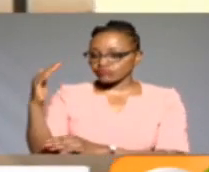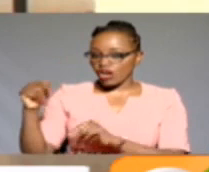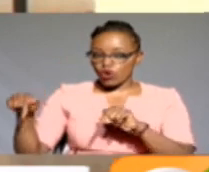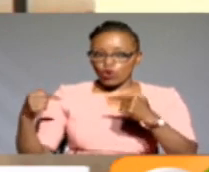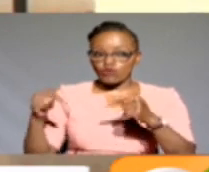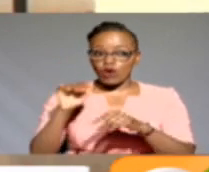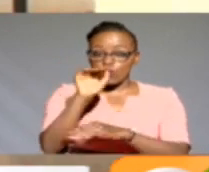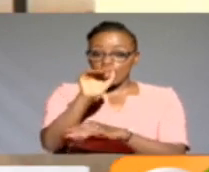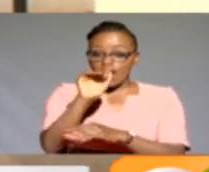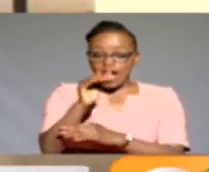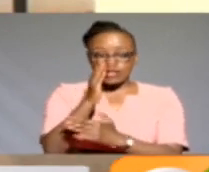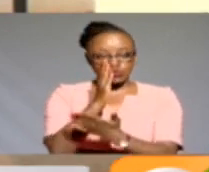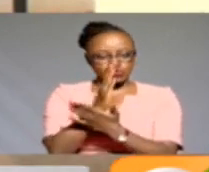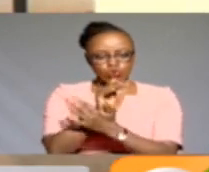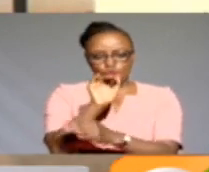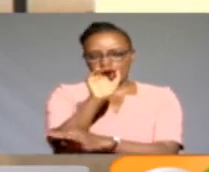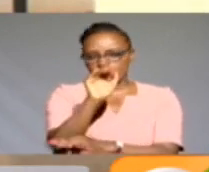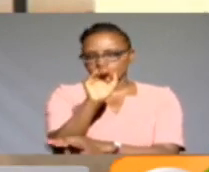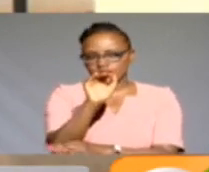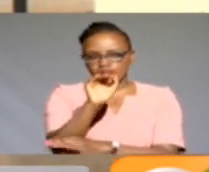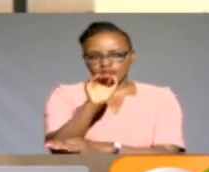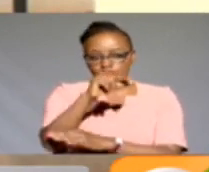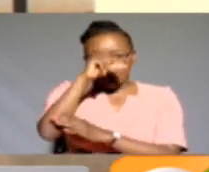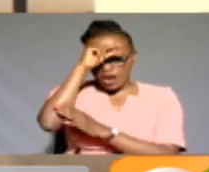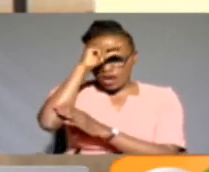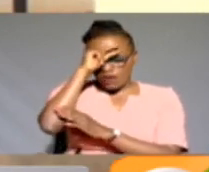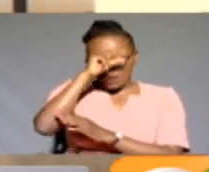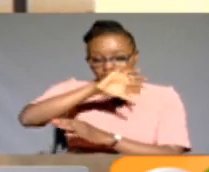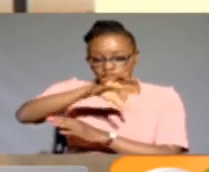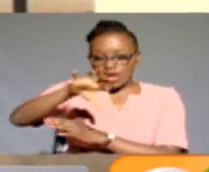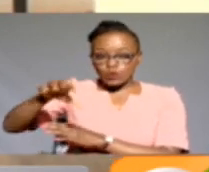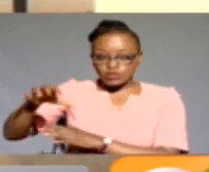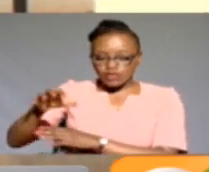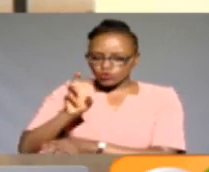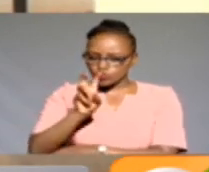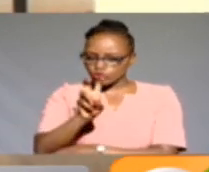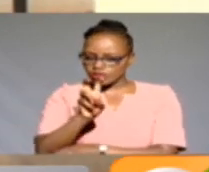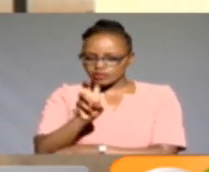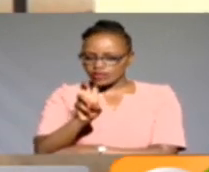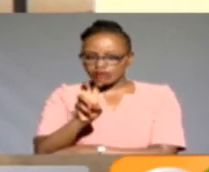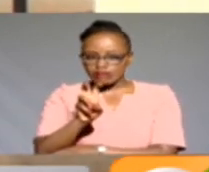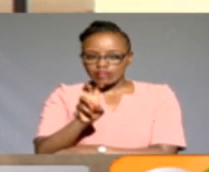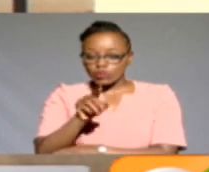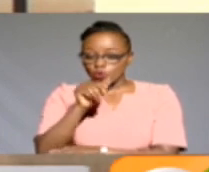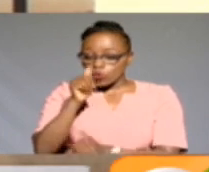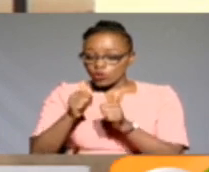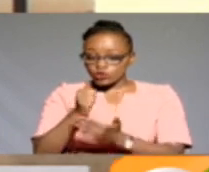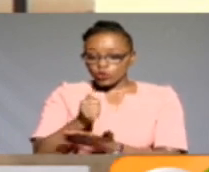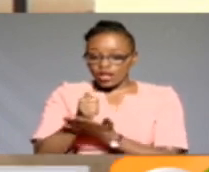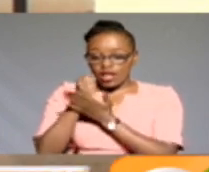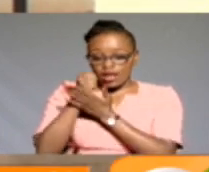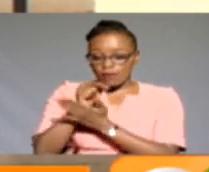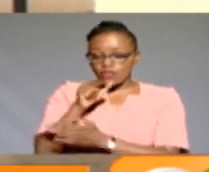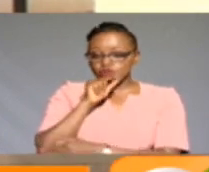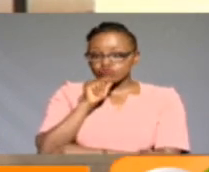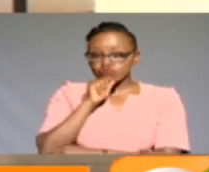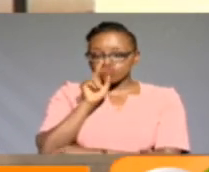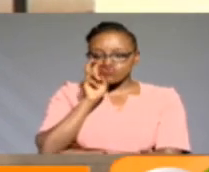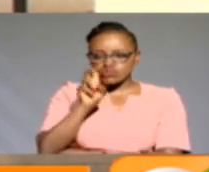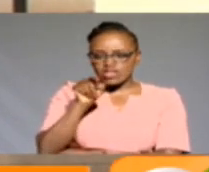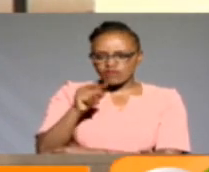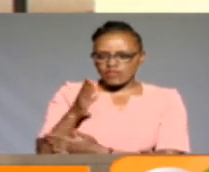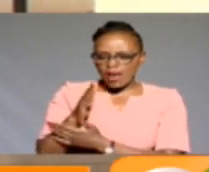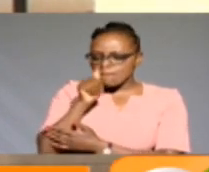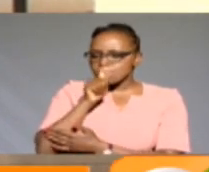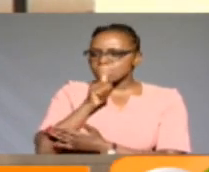hivi, ningeomba kabisa na ningeomba kabisa kwa hata serikali za county, waangalie ni nini itasaidia hiyo kijana, tuone kama hiyo sehemu